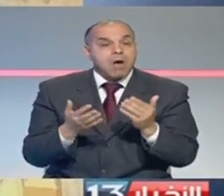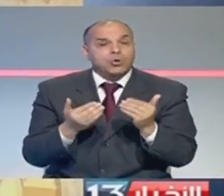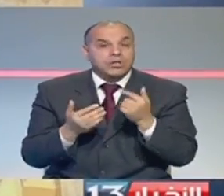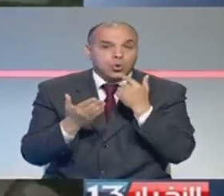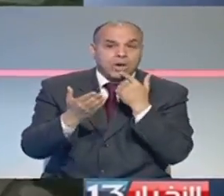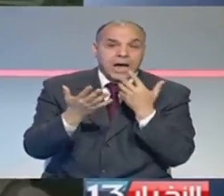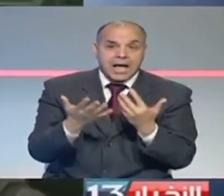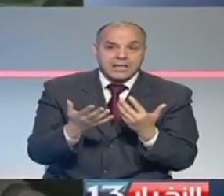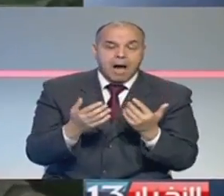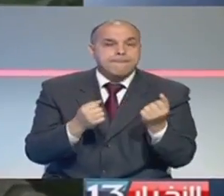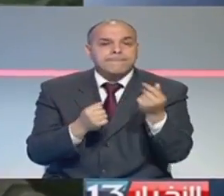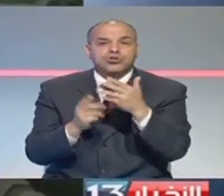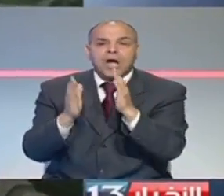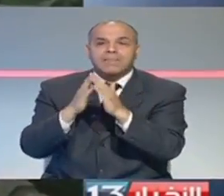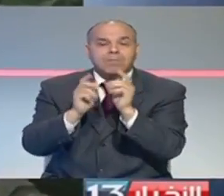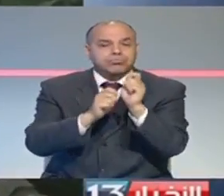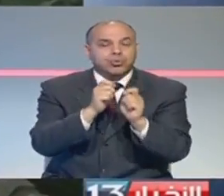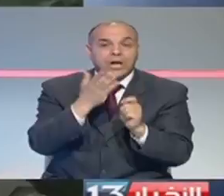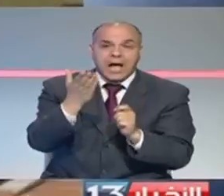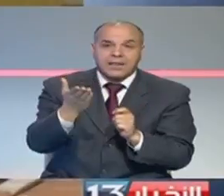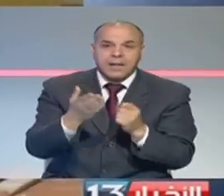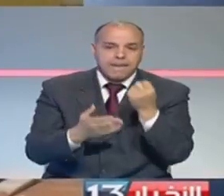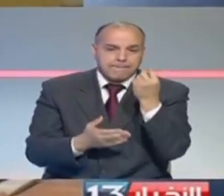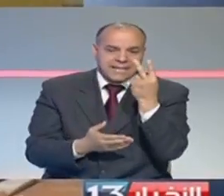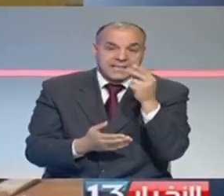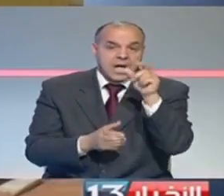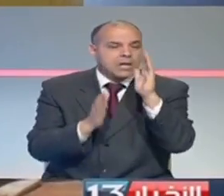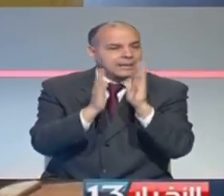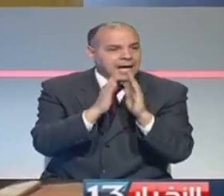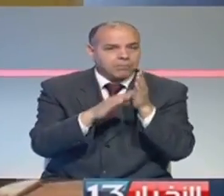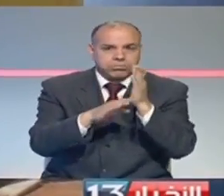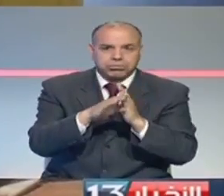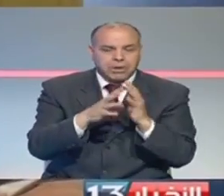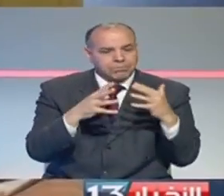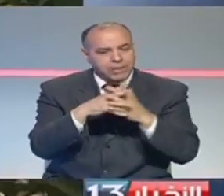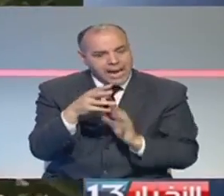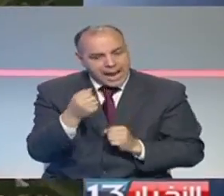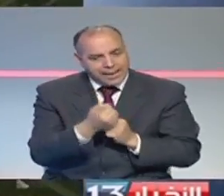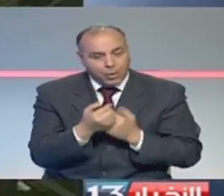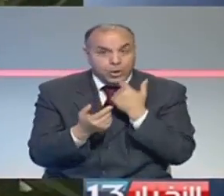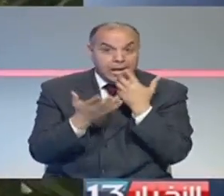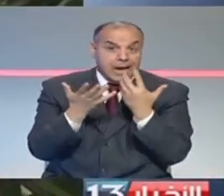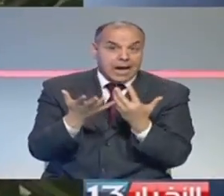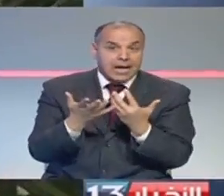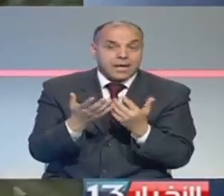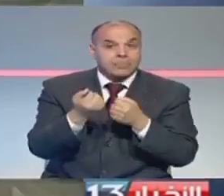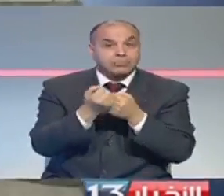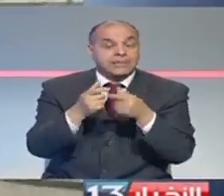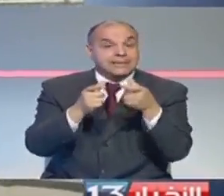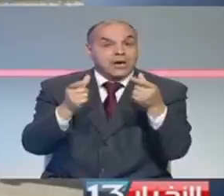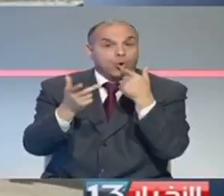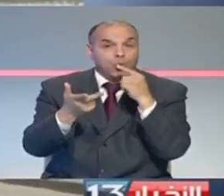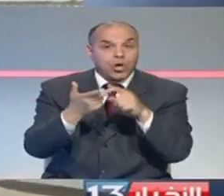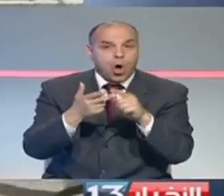ان يبلغ عدد هذه الغرف المنقوله متينه من شانها تكريس البعض التضامن الذي يدعمه الصناعيون